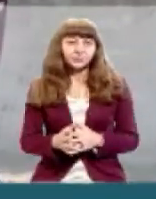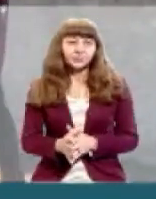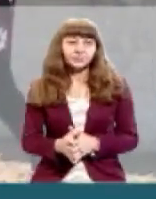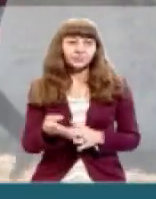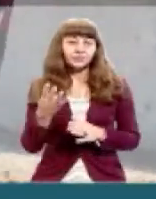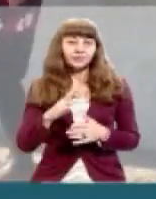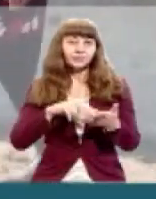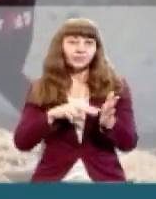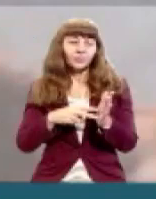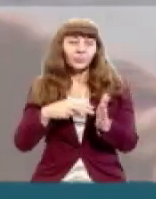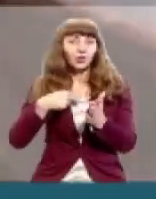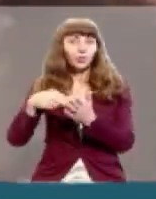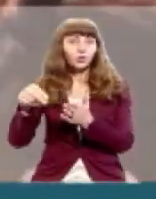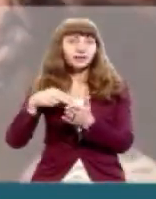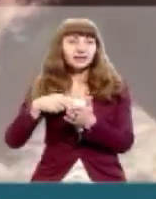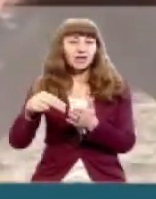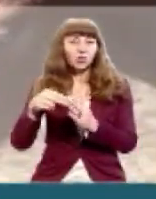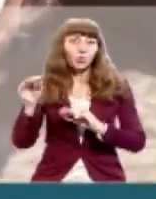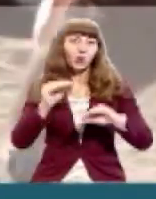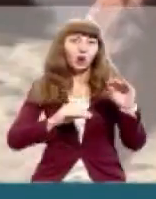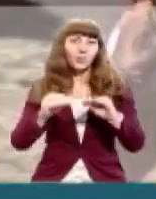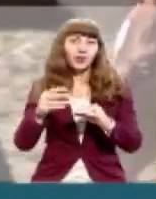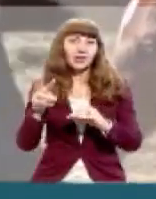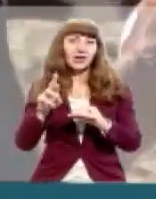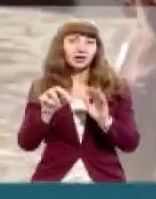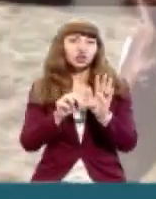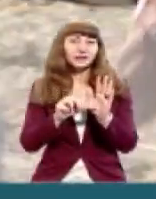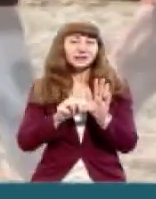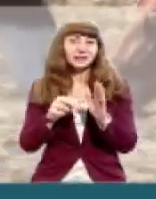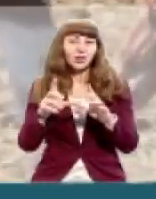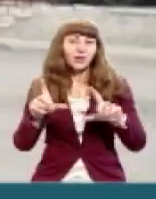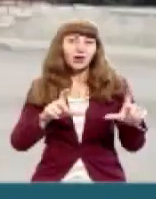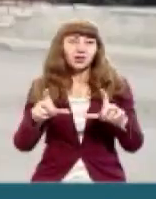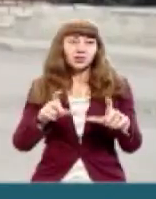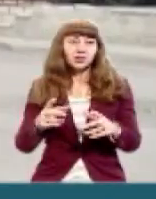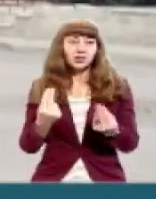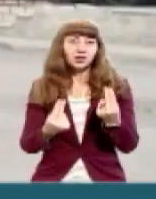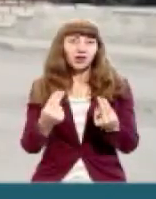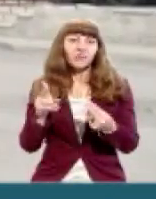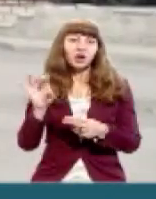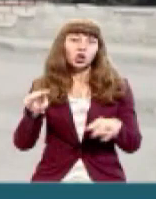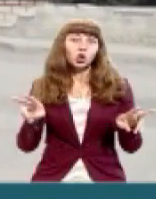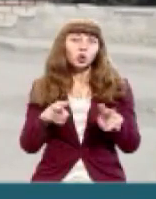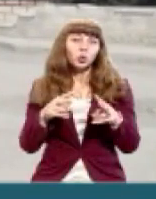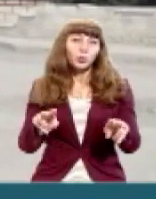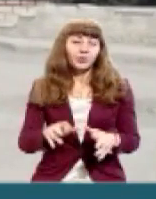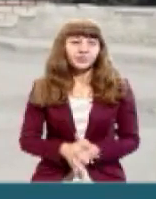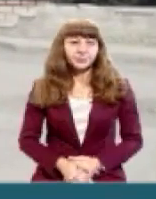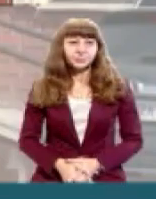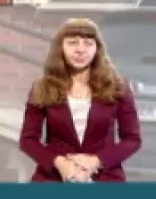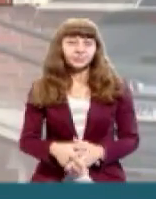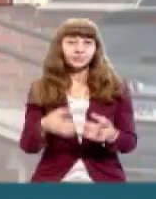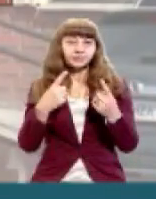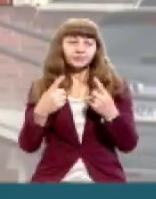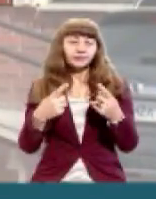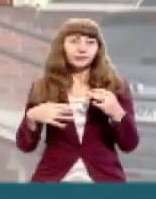үшін жабдықтар сатып алу бойынша 4 жоба таңдалды. Отырыста бірнеше бизнес жобалар көзге түсті. Олардың бірі Рудный қаласында оқу жаттығу